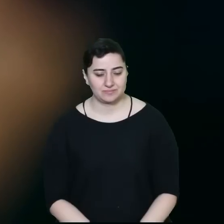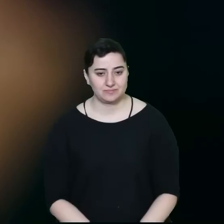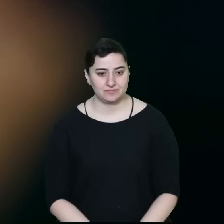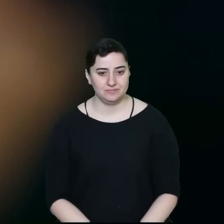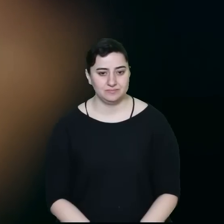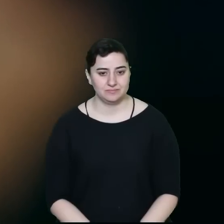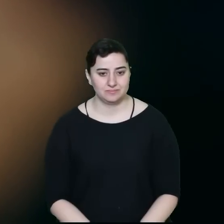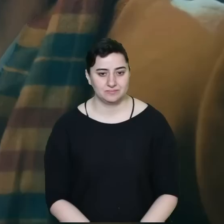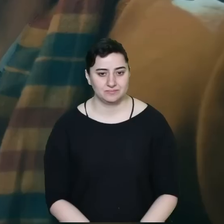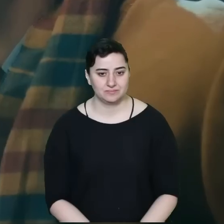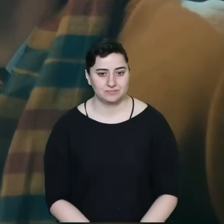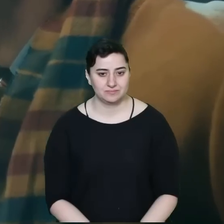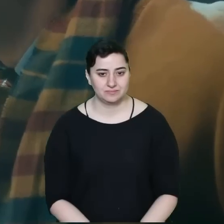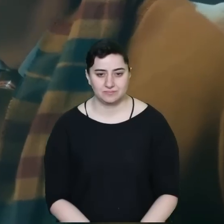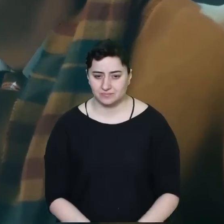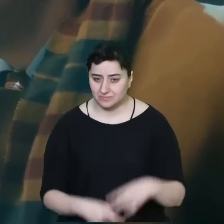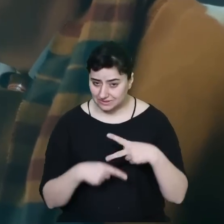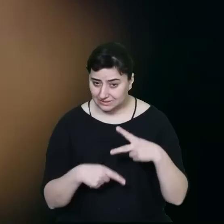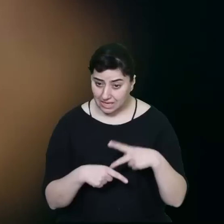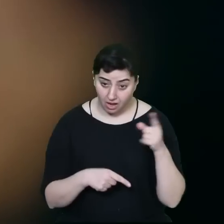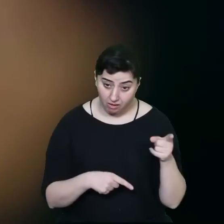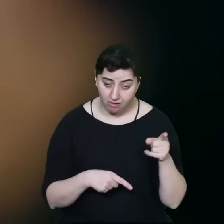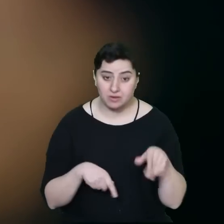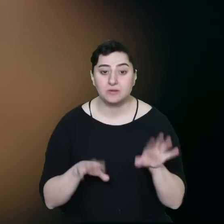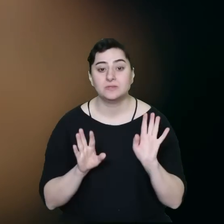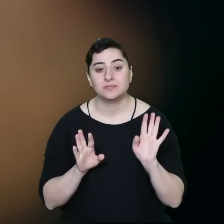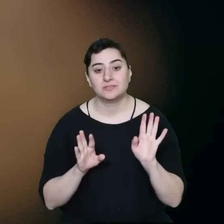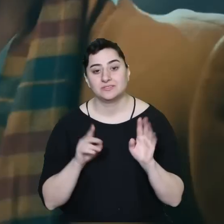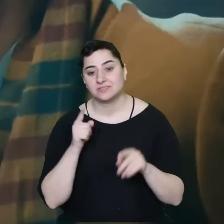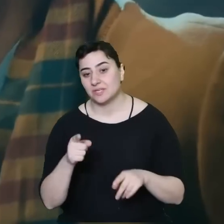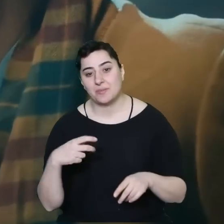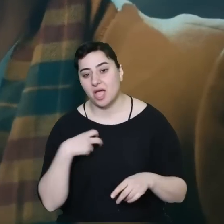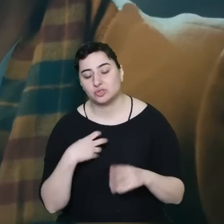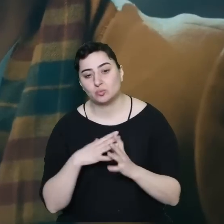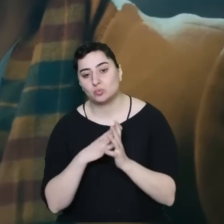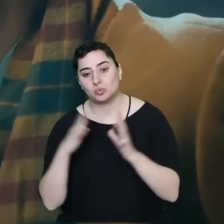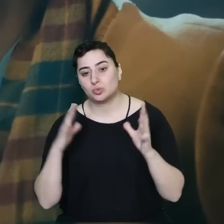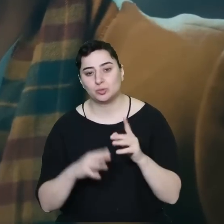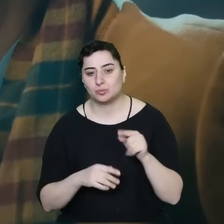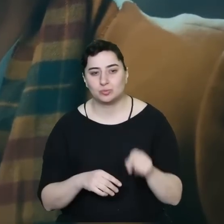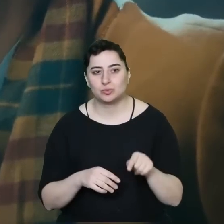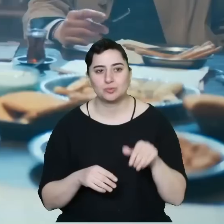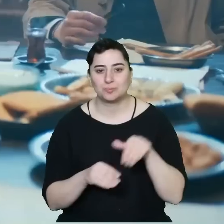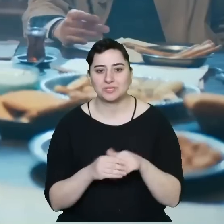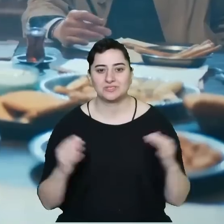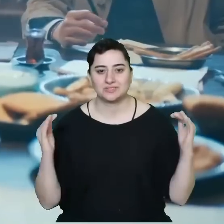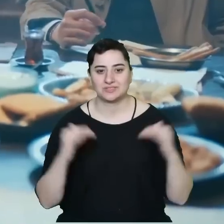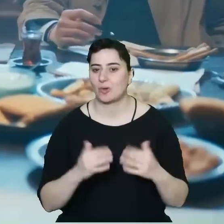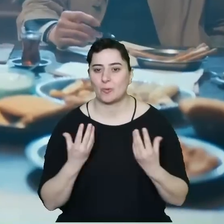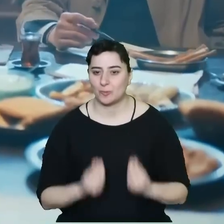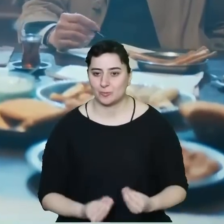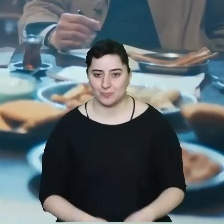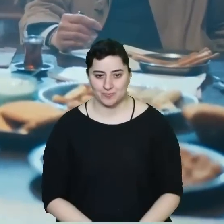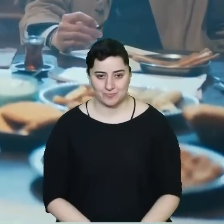Manidar gülümsediler. Zehra'nın mı? Yoksa senin aşkının büyüklüğünden mi kuruldu bu meclis?